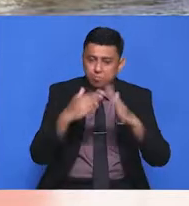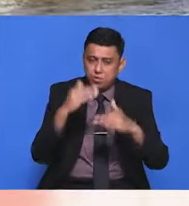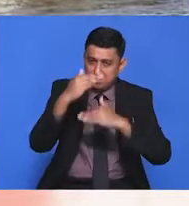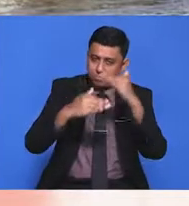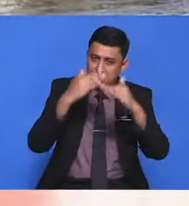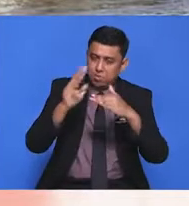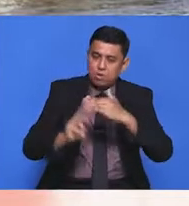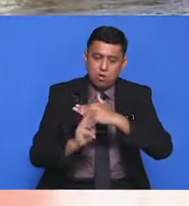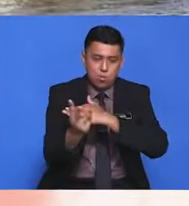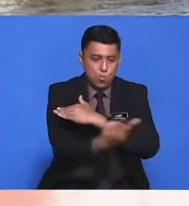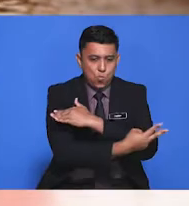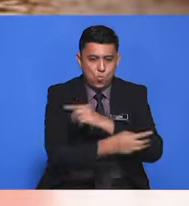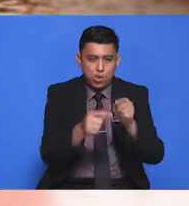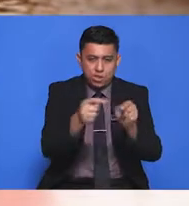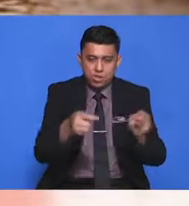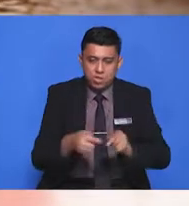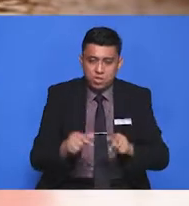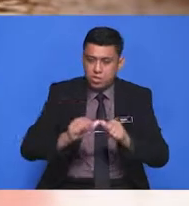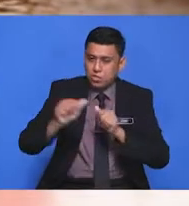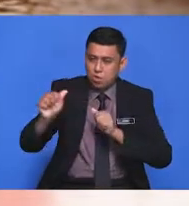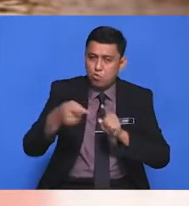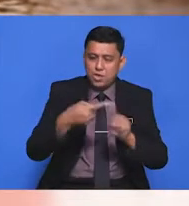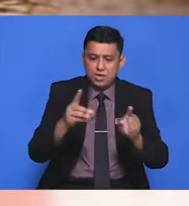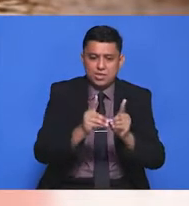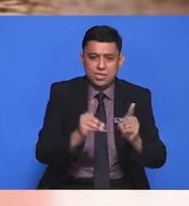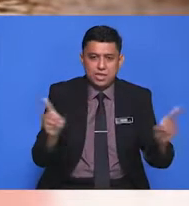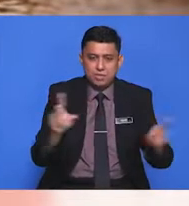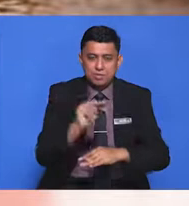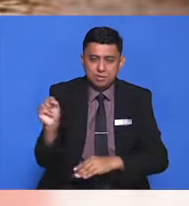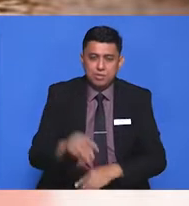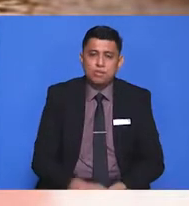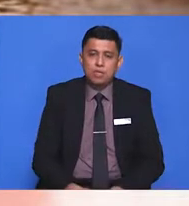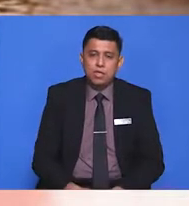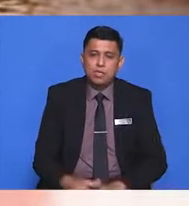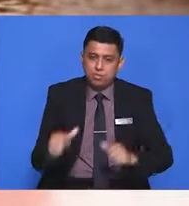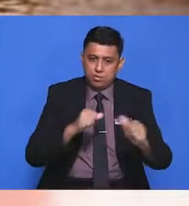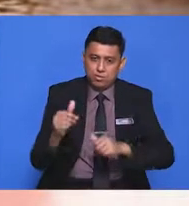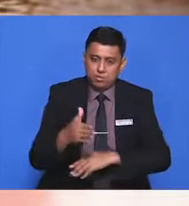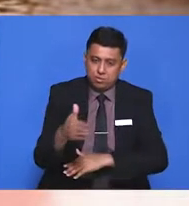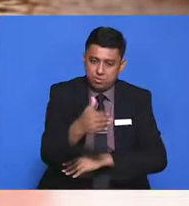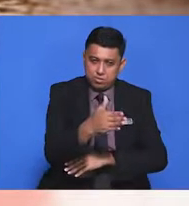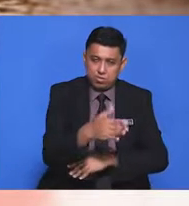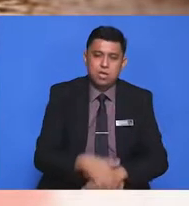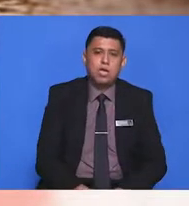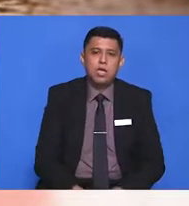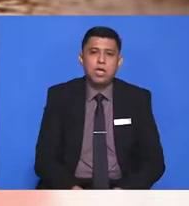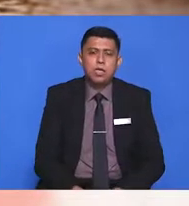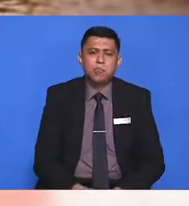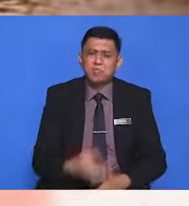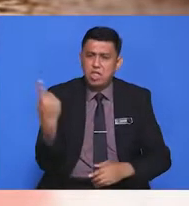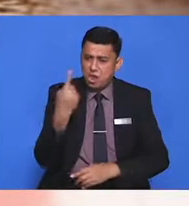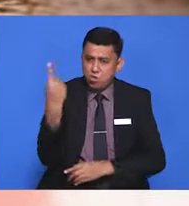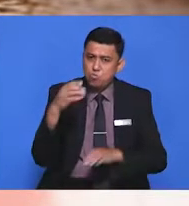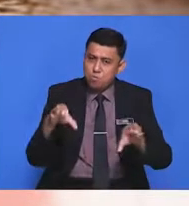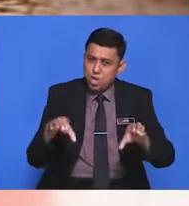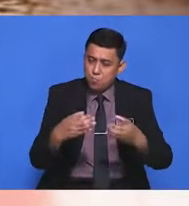dibina di kawasan tasik yang jauh dari daratan. Kegiatan perikanan air tawar giat dijalankan sepanjang tahun. Pada